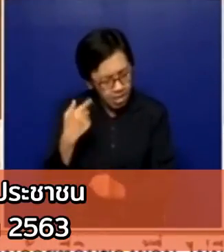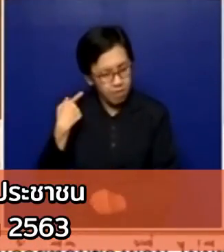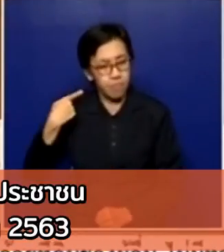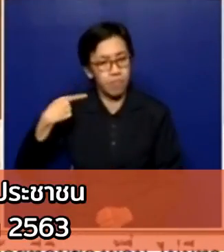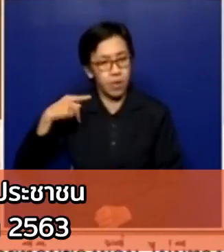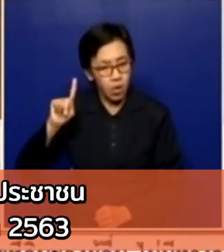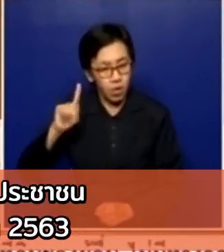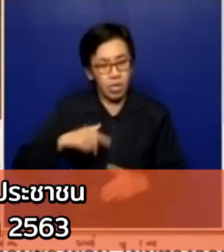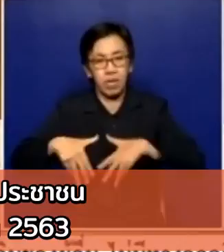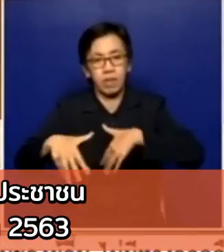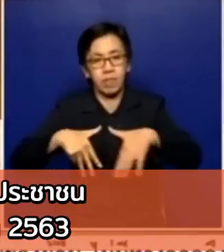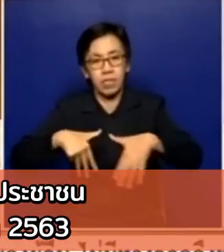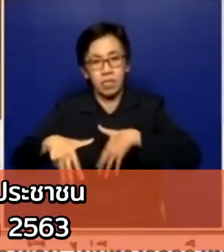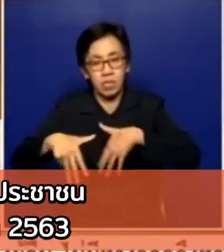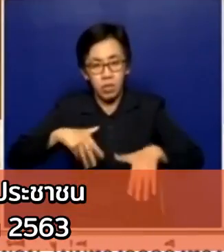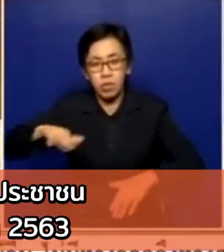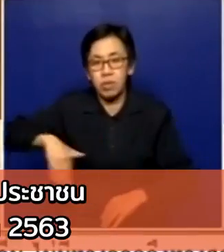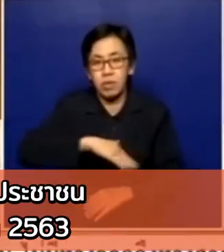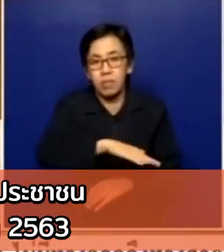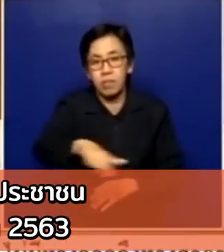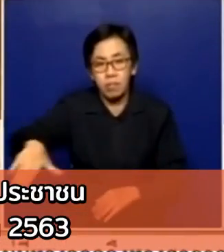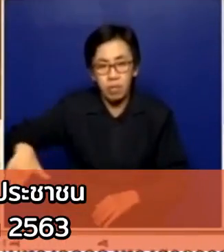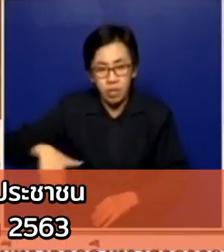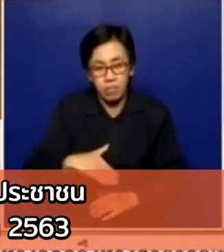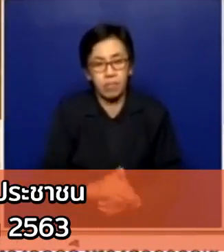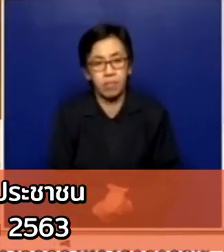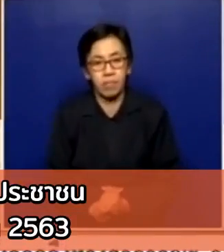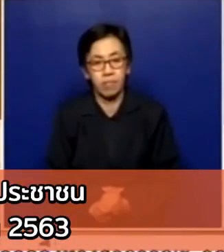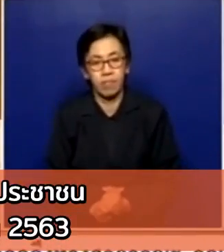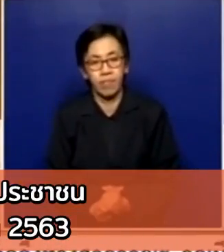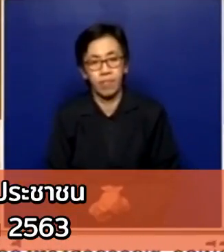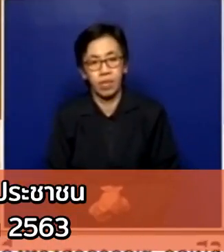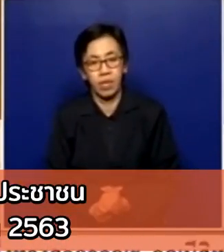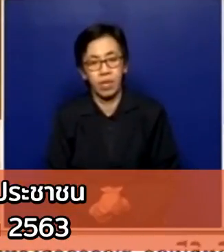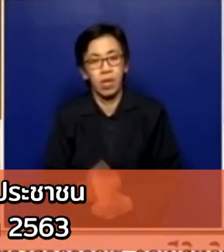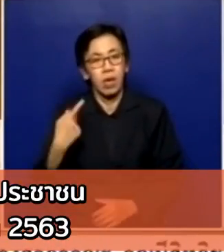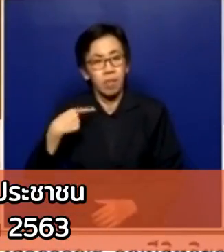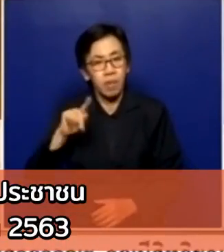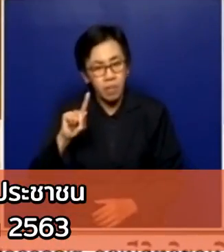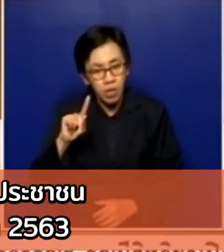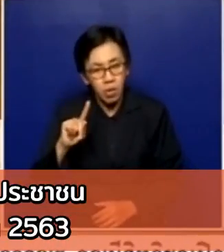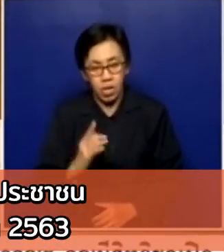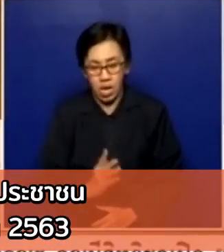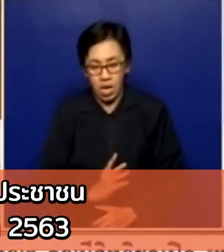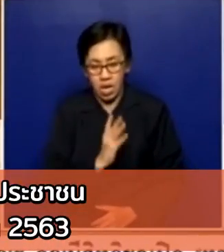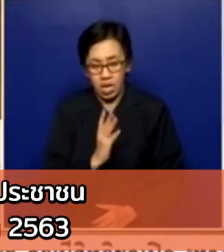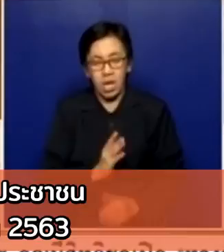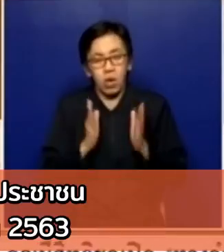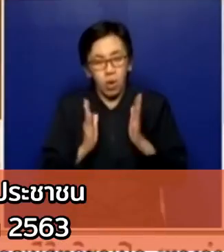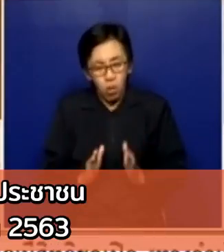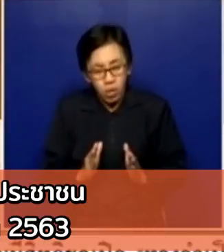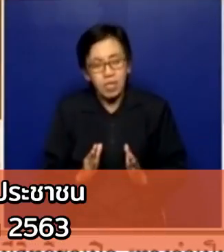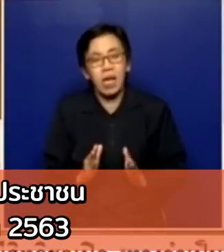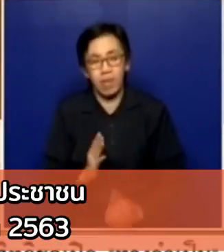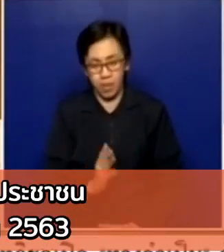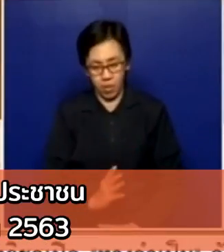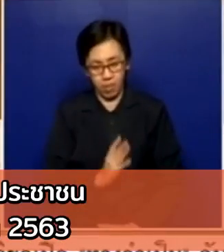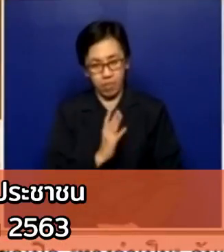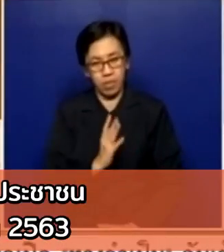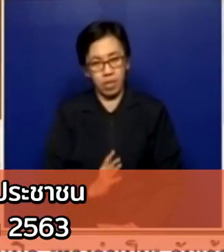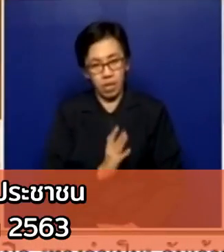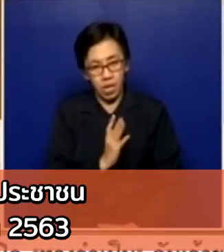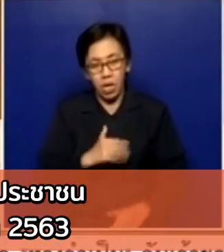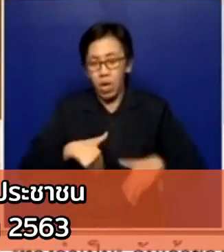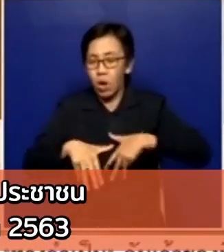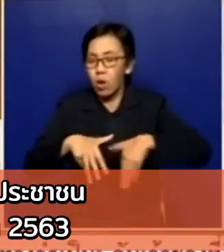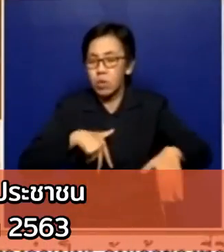ต่อประชาชนโดยรวมทั้งหมดถ้าเป็นคุณค่าที่เคารพต่อศักดิ์ศรีแห่งความเป็นมนุษย์ของผู้คนใน